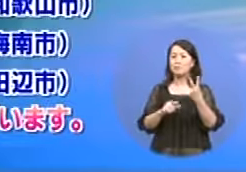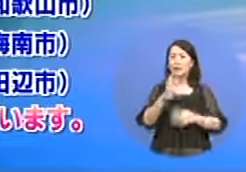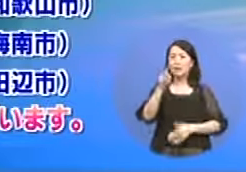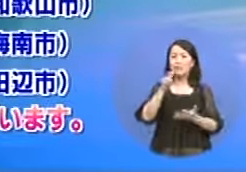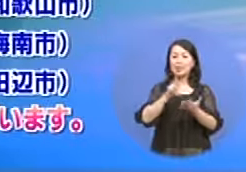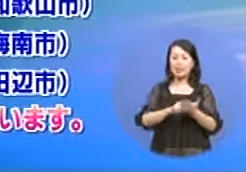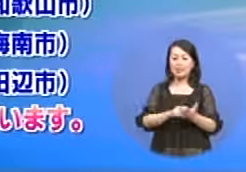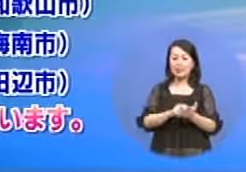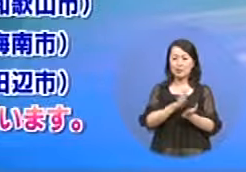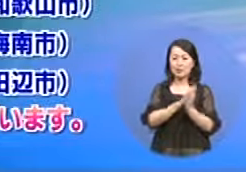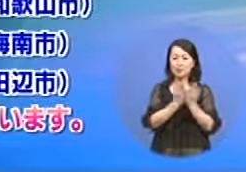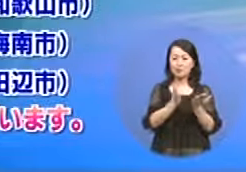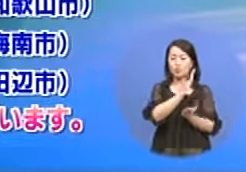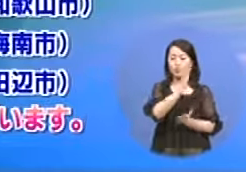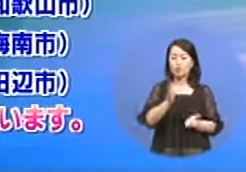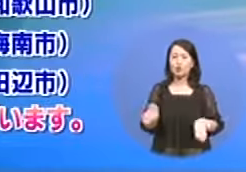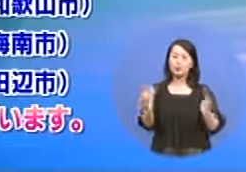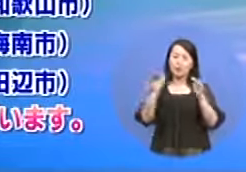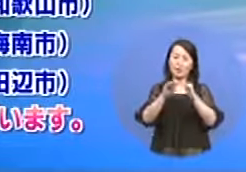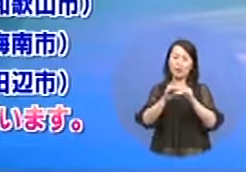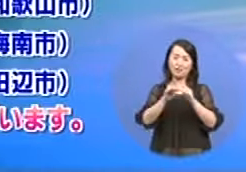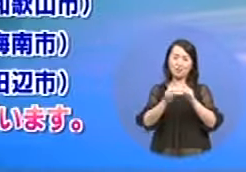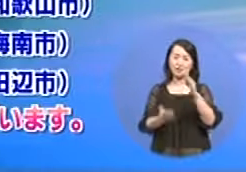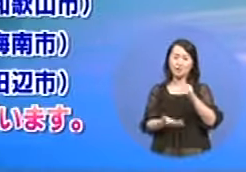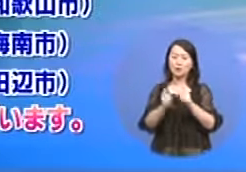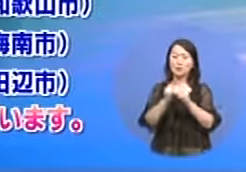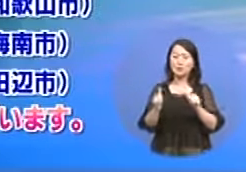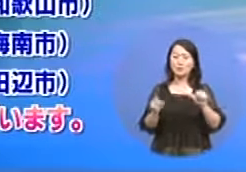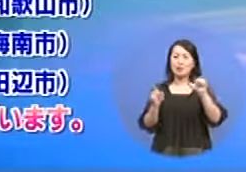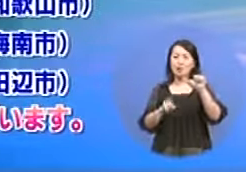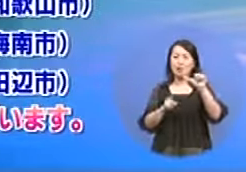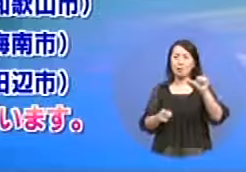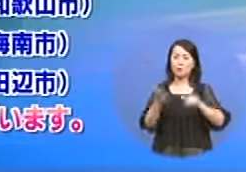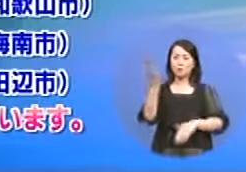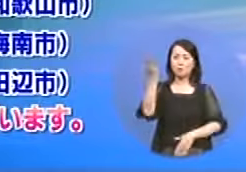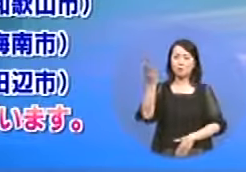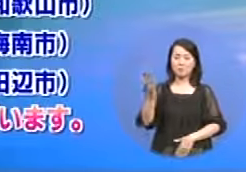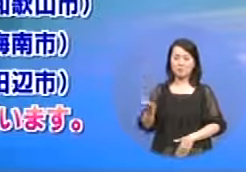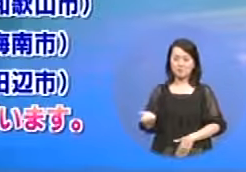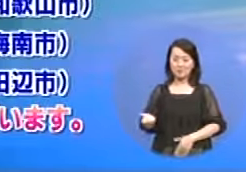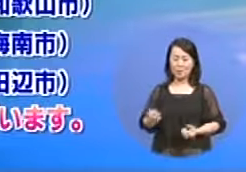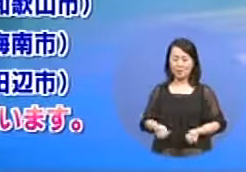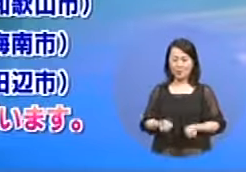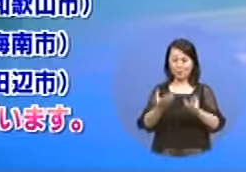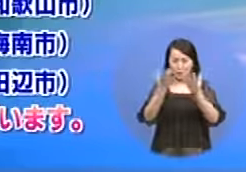はご覧の5人の皆さんです。 おめでとうございます。